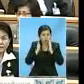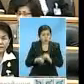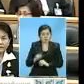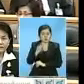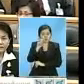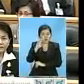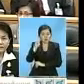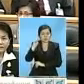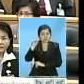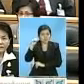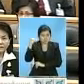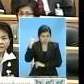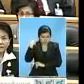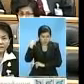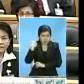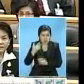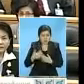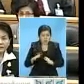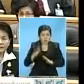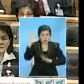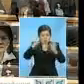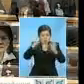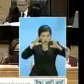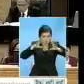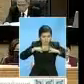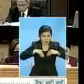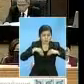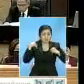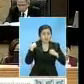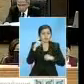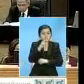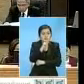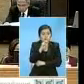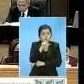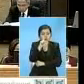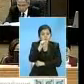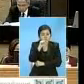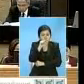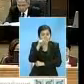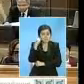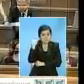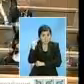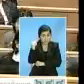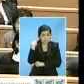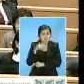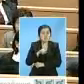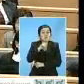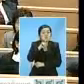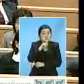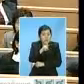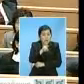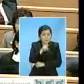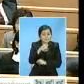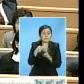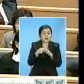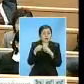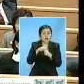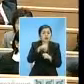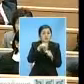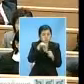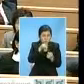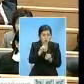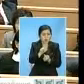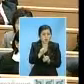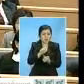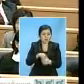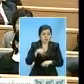240คะแนนแล้วก็มีผู้ให้ความเห็นชอบ220คะแนนถามว่าเหตุการณ์อย่างนี้เกิดขึ้นท่